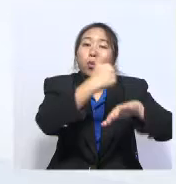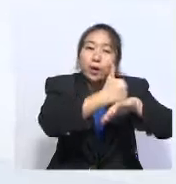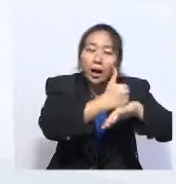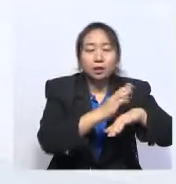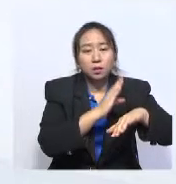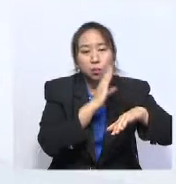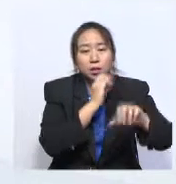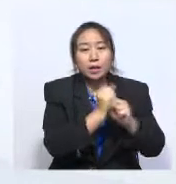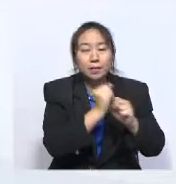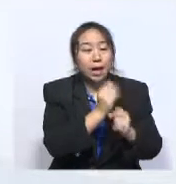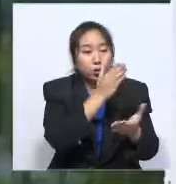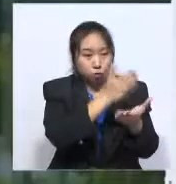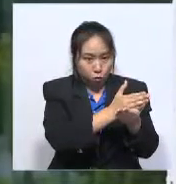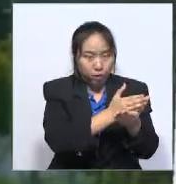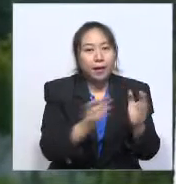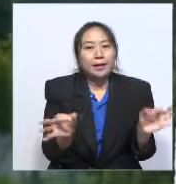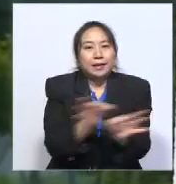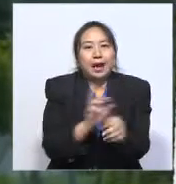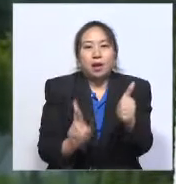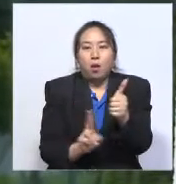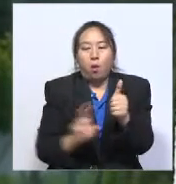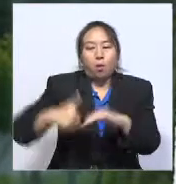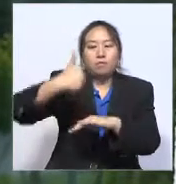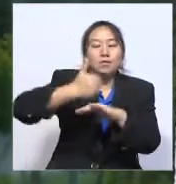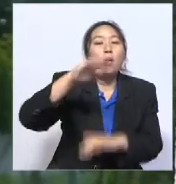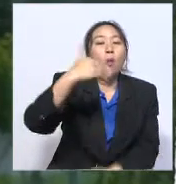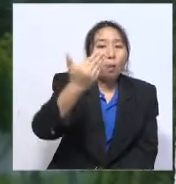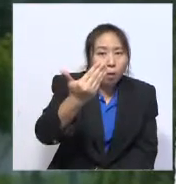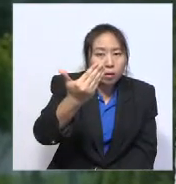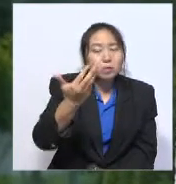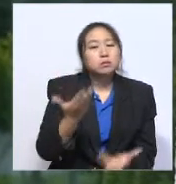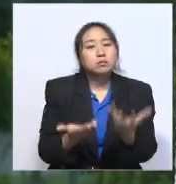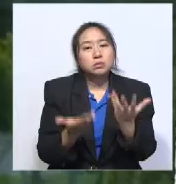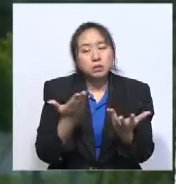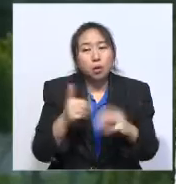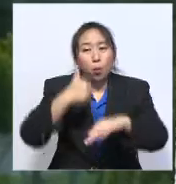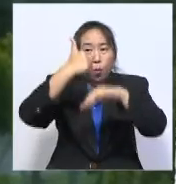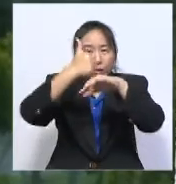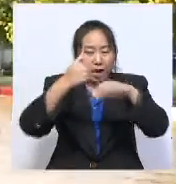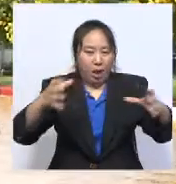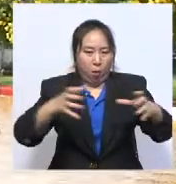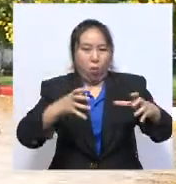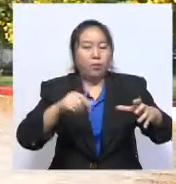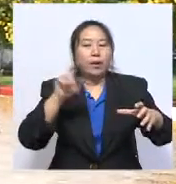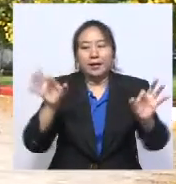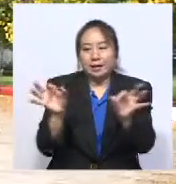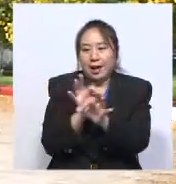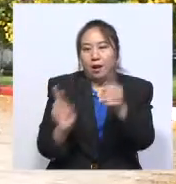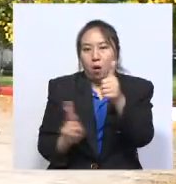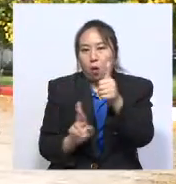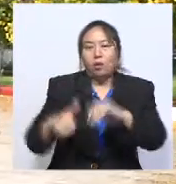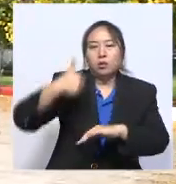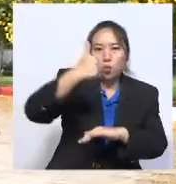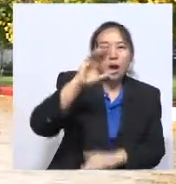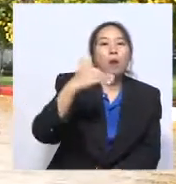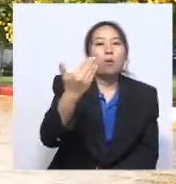ดพักการทำหน้าที่ก็ให้รองเจ้าอาวาสขึ้นมาทำหน้าที่แทนหรือตำแหน่งเจ้าคณะก็ให้รองเจ้าคณะมาทำหน้าที่แทนชั่วค